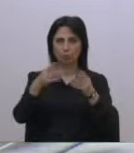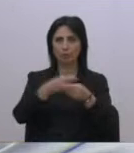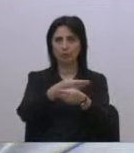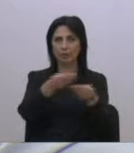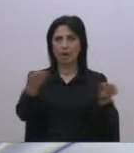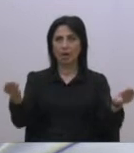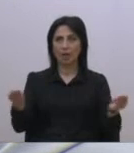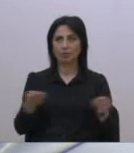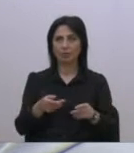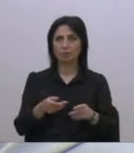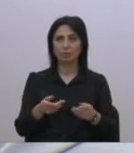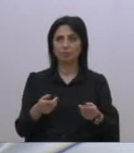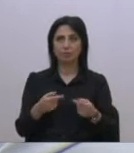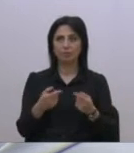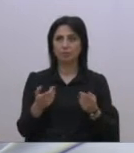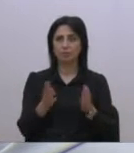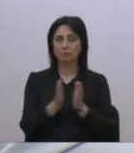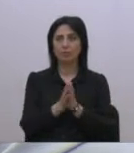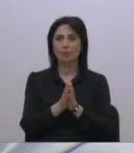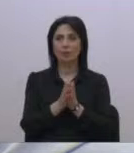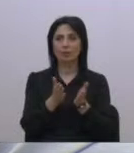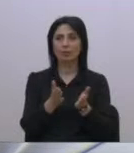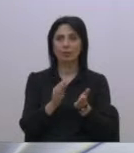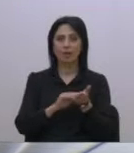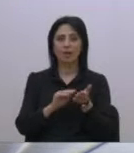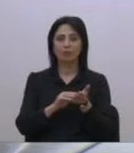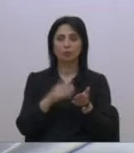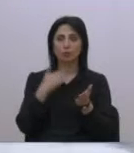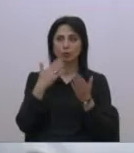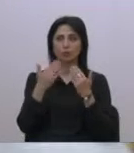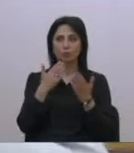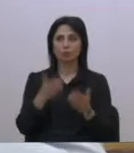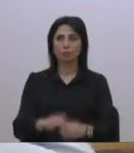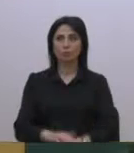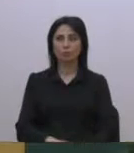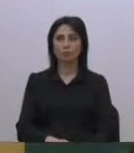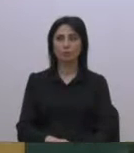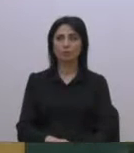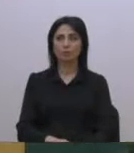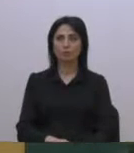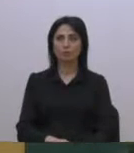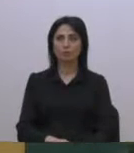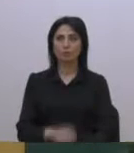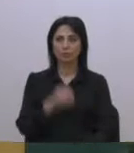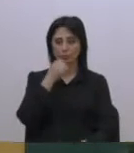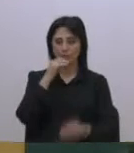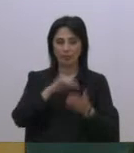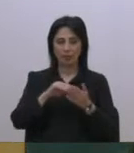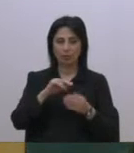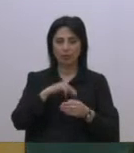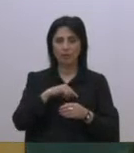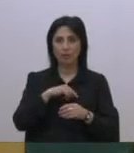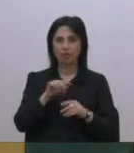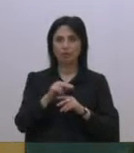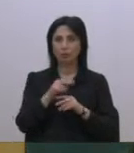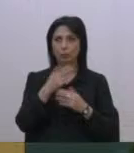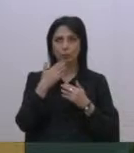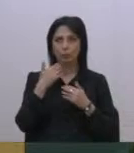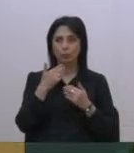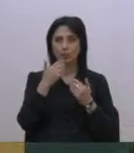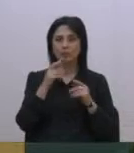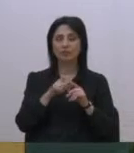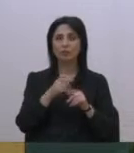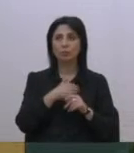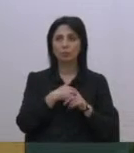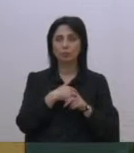დარეგებულ მასალაში, ასე რომ გთხოვთ ამ რედაქციით უყაროთ კენჭი. მადლობთ, რედაქციული ხასიათის შენიშნები არ არის, დასკვნით სიტყვა